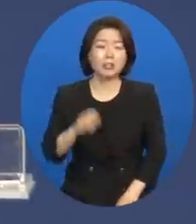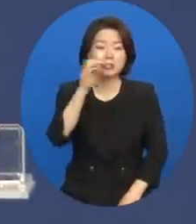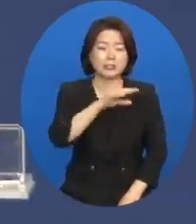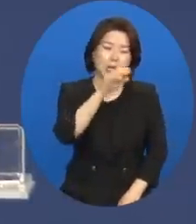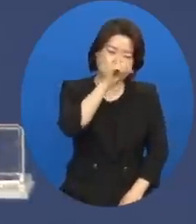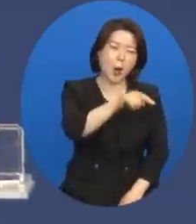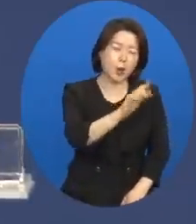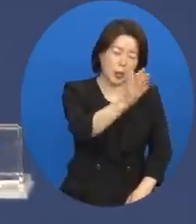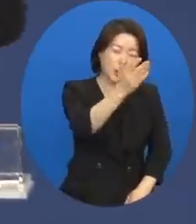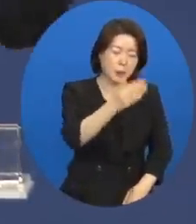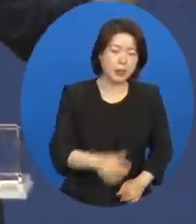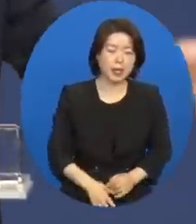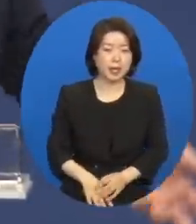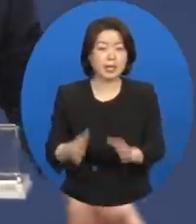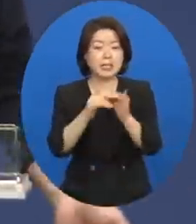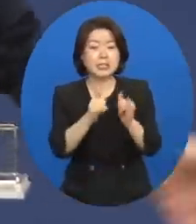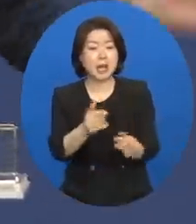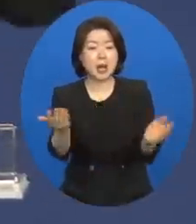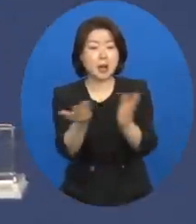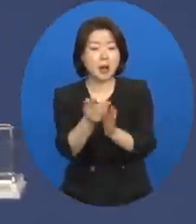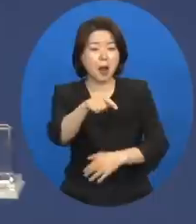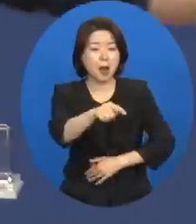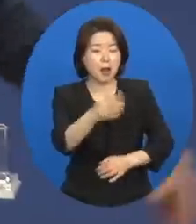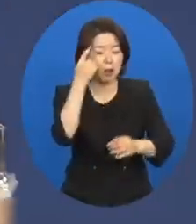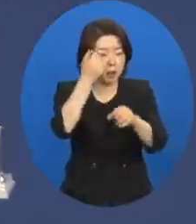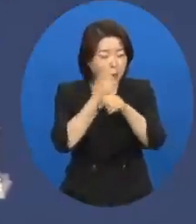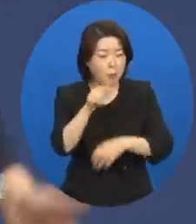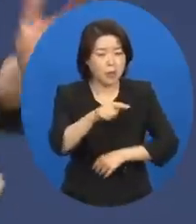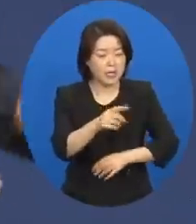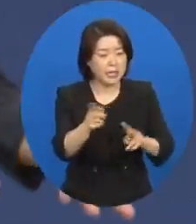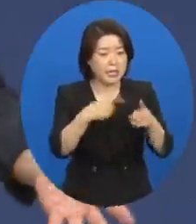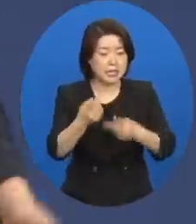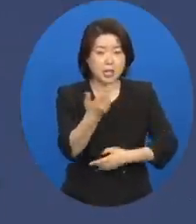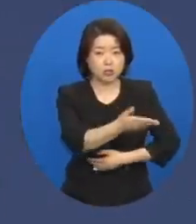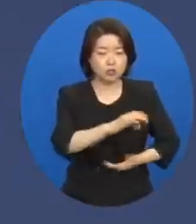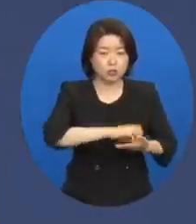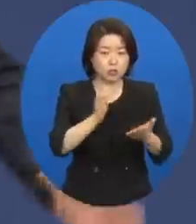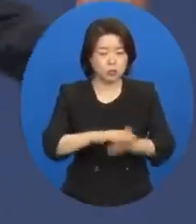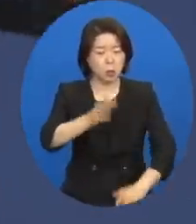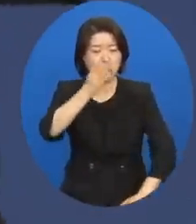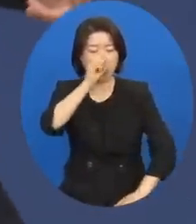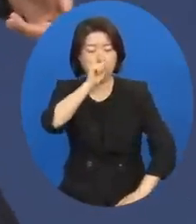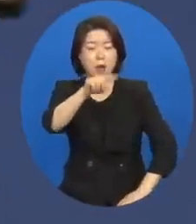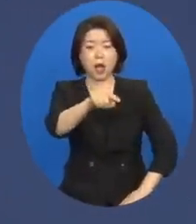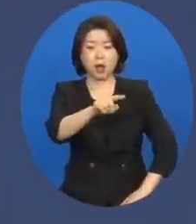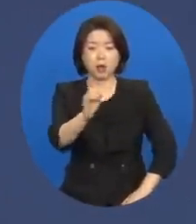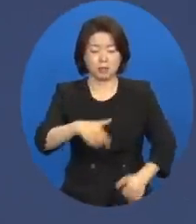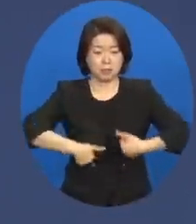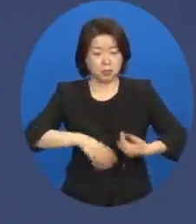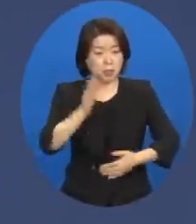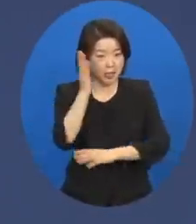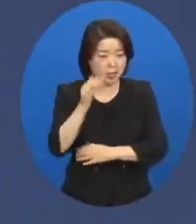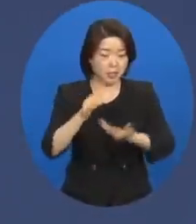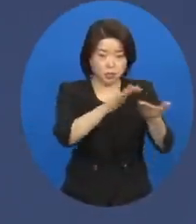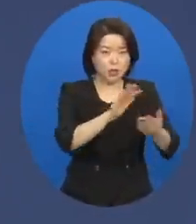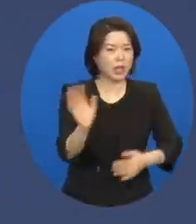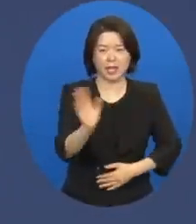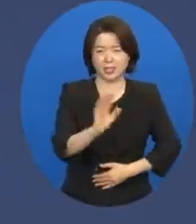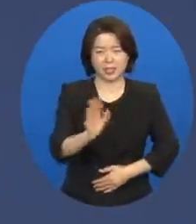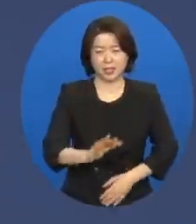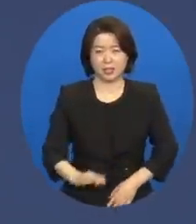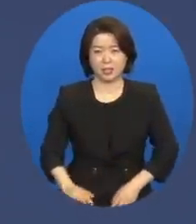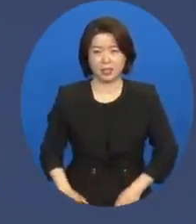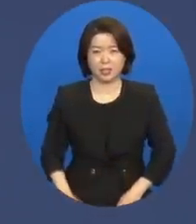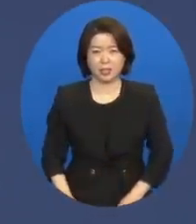좋고 인문학적으로 다 이해할 만한 이런 정도의 얘기를 나이스한 얘기를 필요한 얘기를 이렇게 하는 게 아니고요.